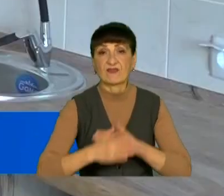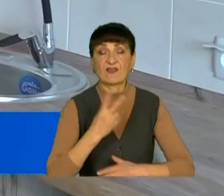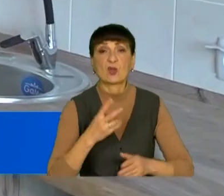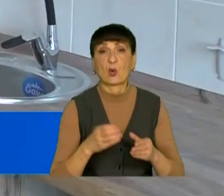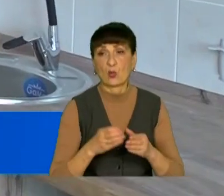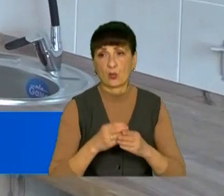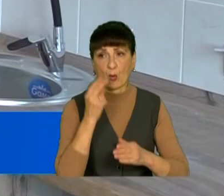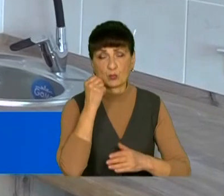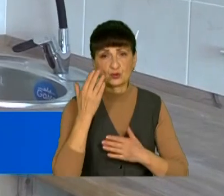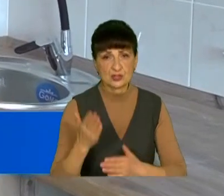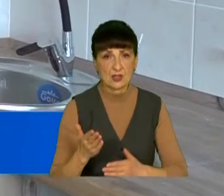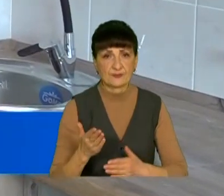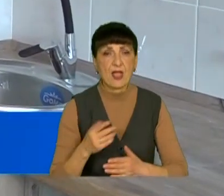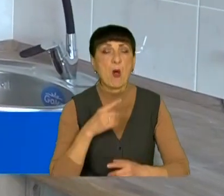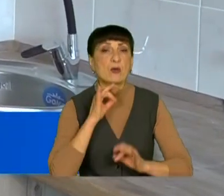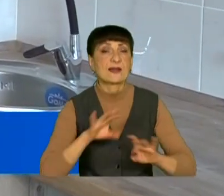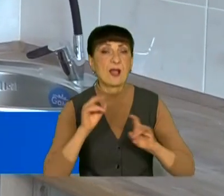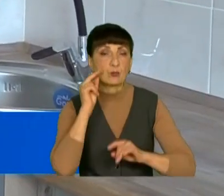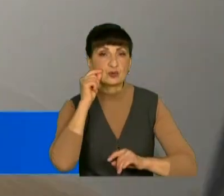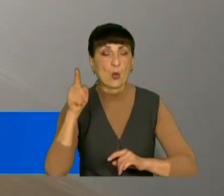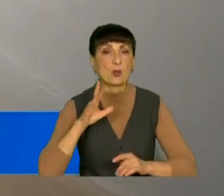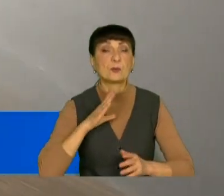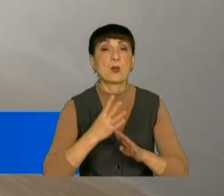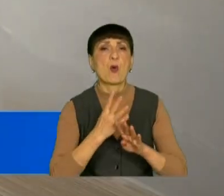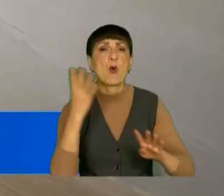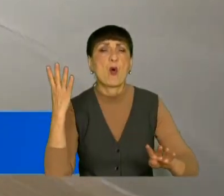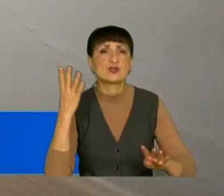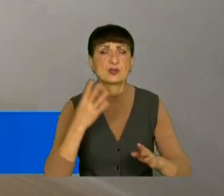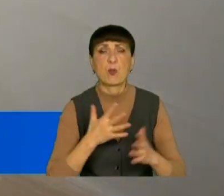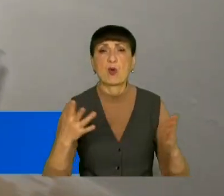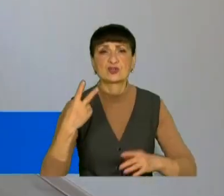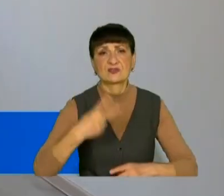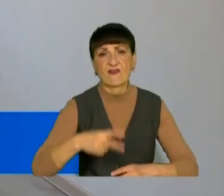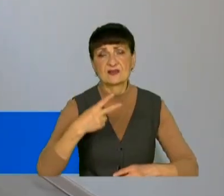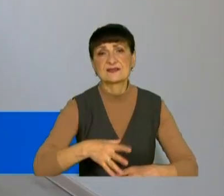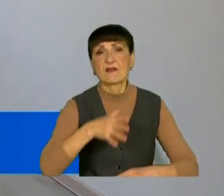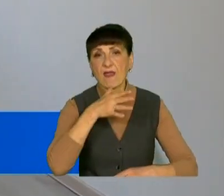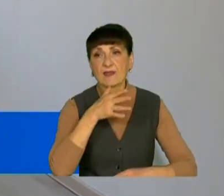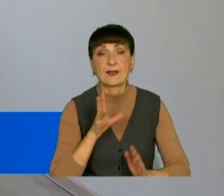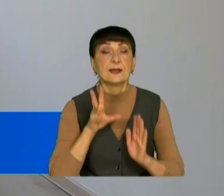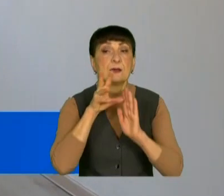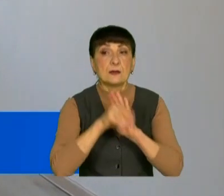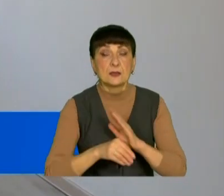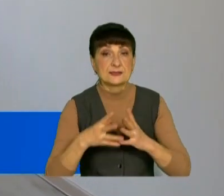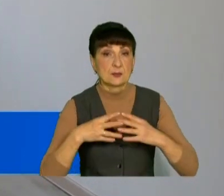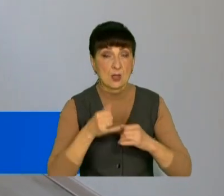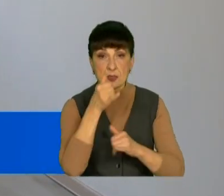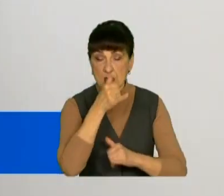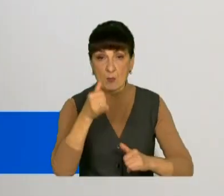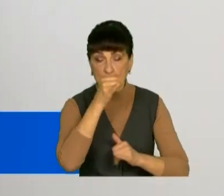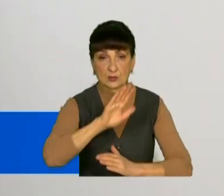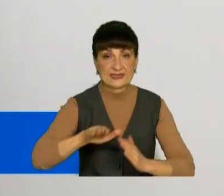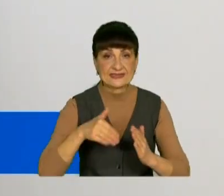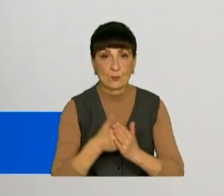группы Сергея Ушакова. Как рассказывает мужчина, он стоял в очереди на жилье больше 20 лет. Но заселиться Сергей с семьей не может по сей